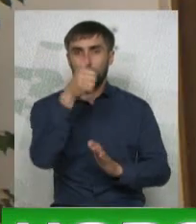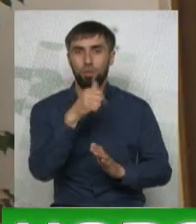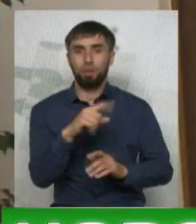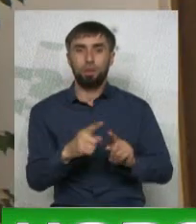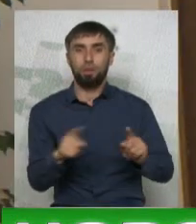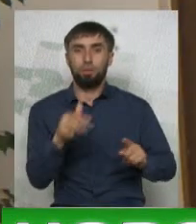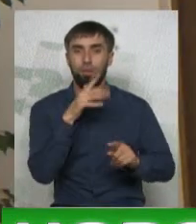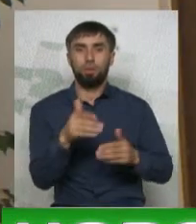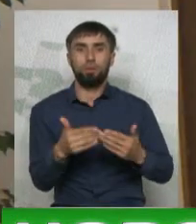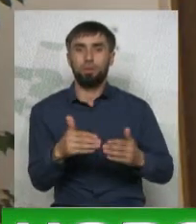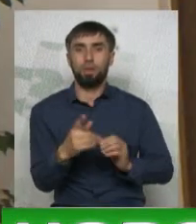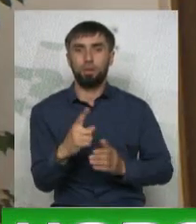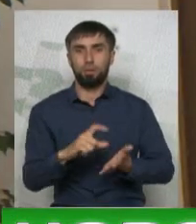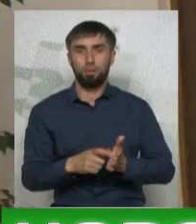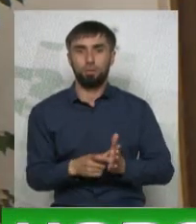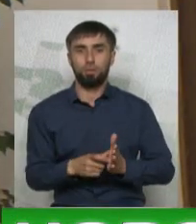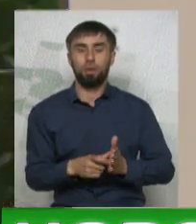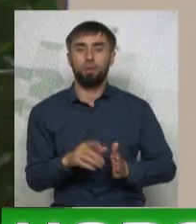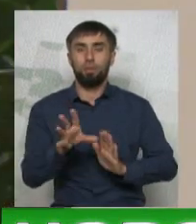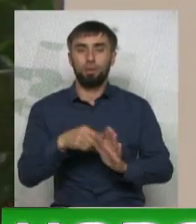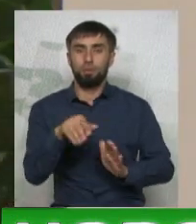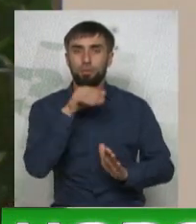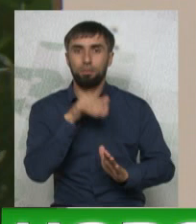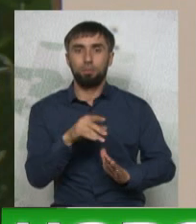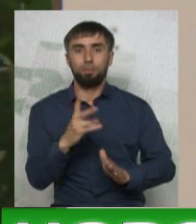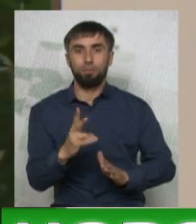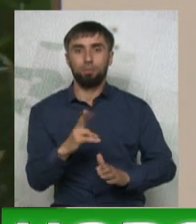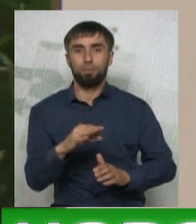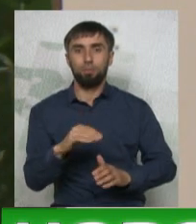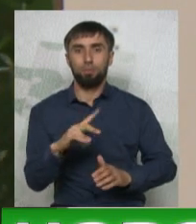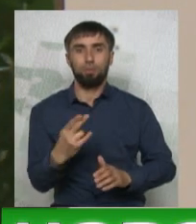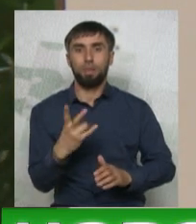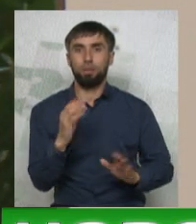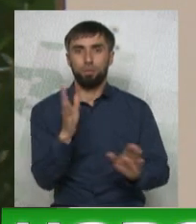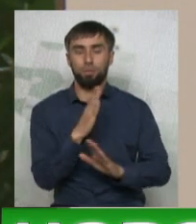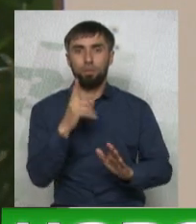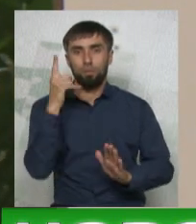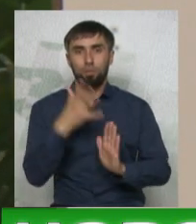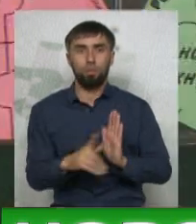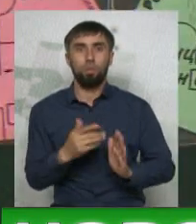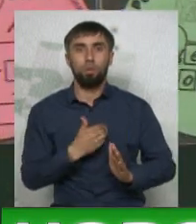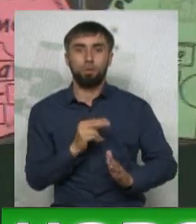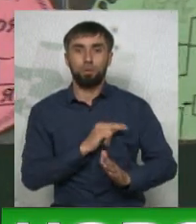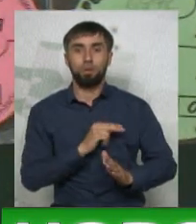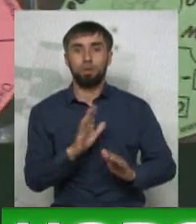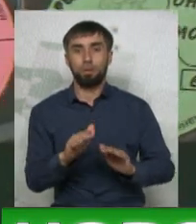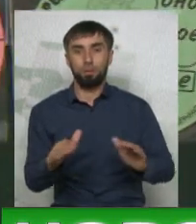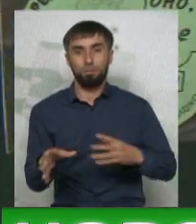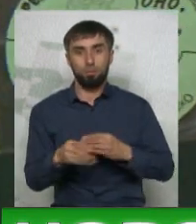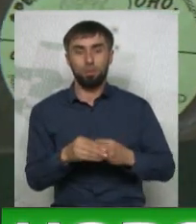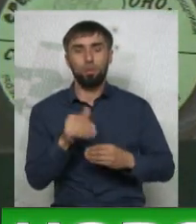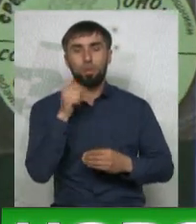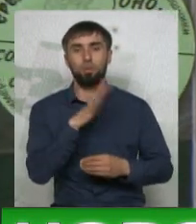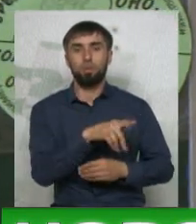это время выпустила один класс. Выбрала эту профессию Наталья Коженец не случайно. Поняла, что хочет работать с детьми еще в